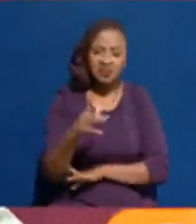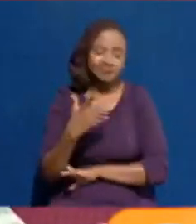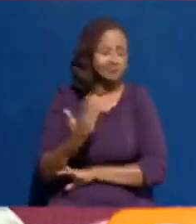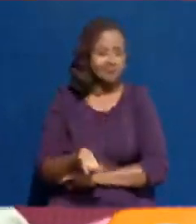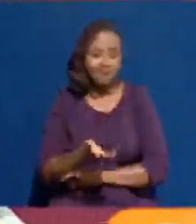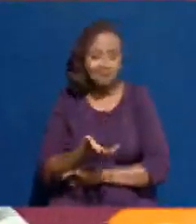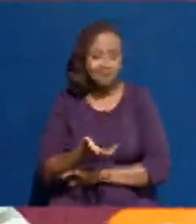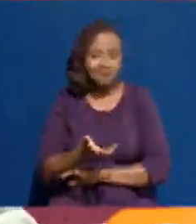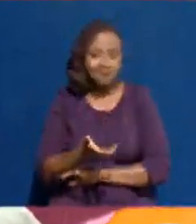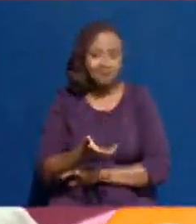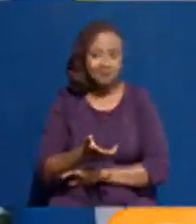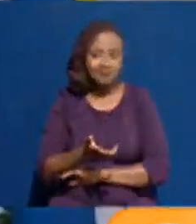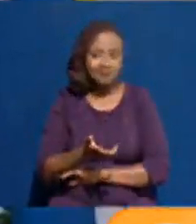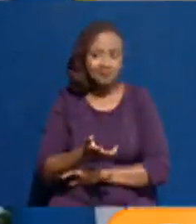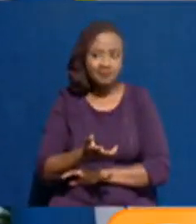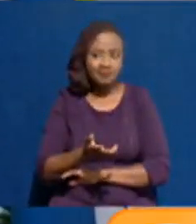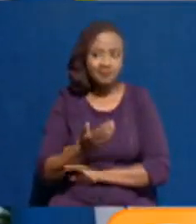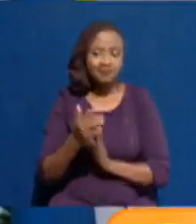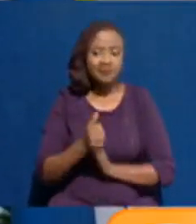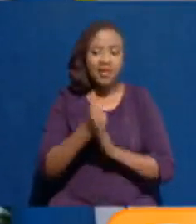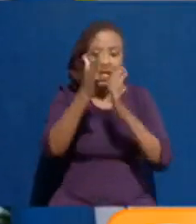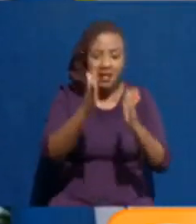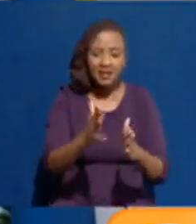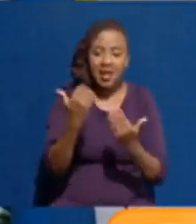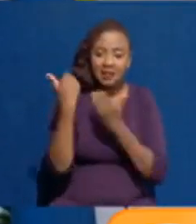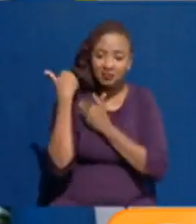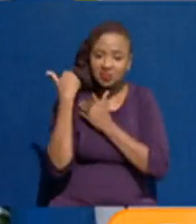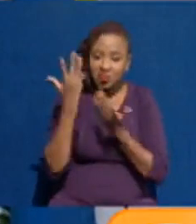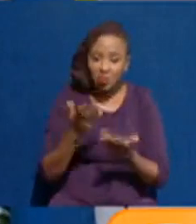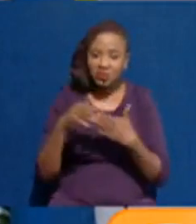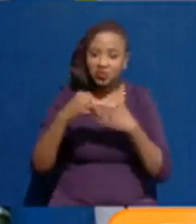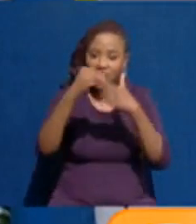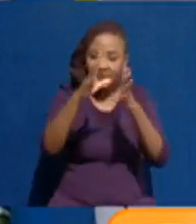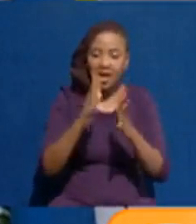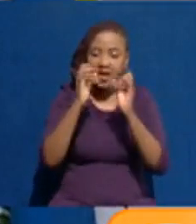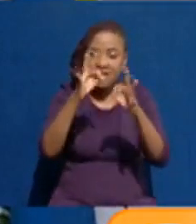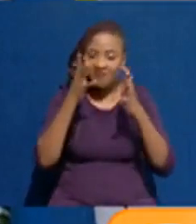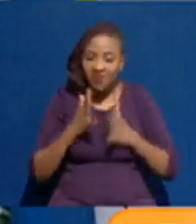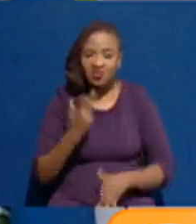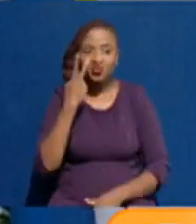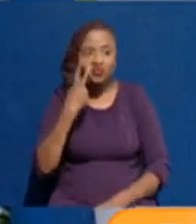sababu una viongozi kazi yao ni kuongoza. Watu wakimuona waziri,